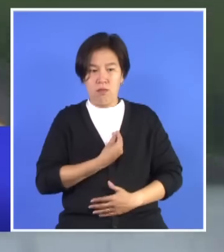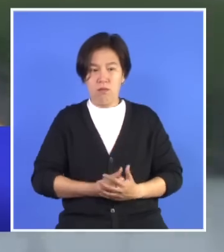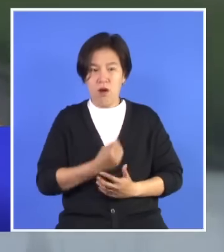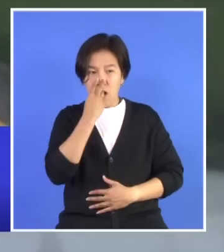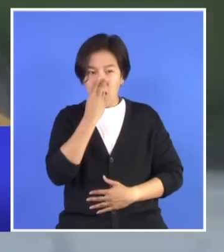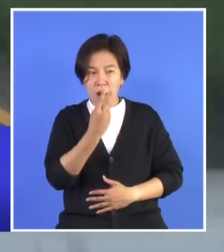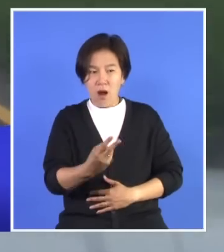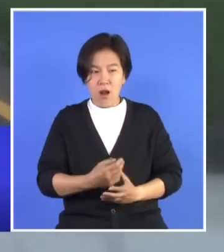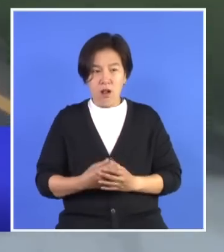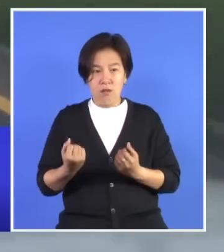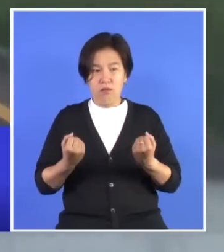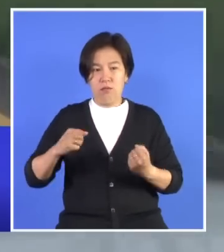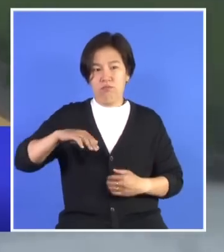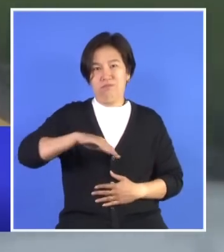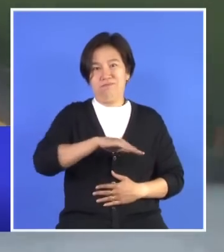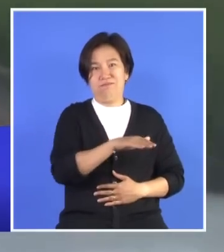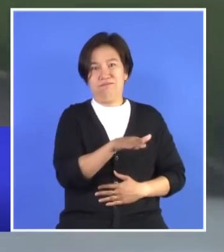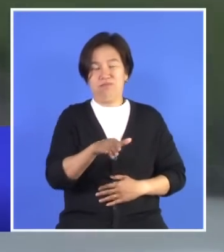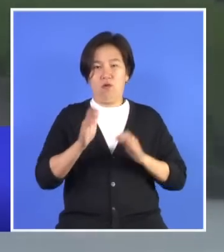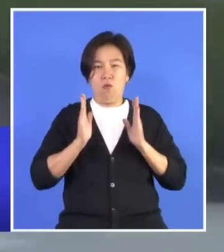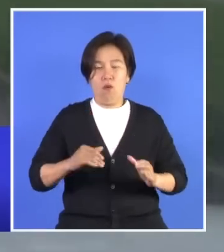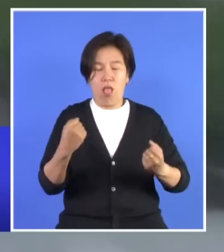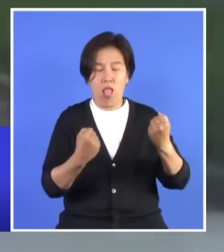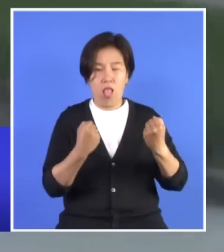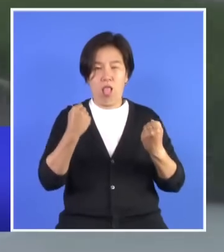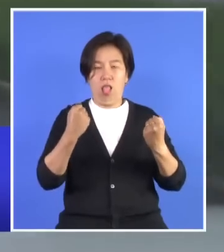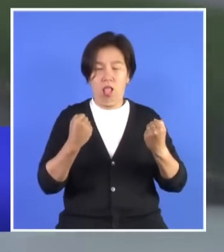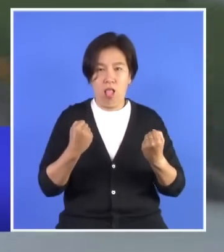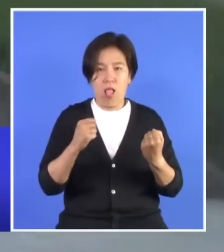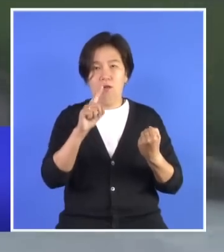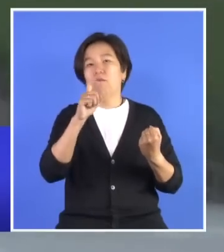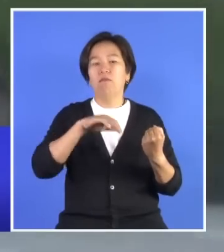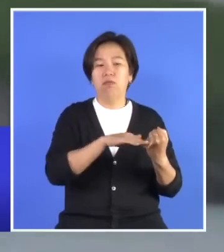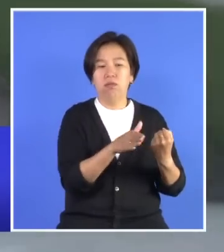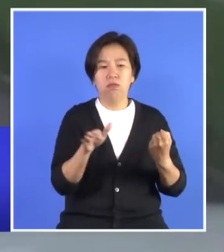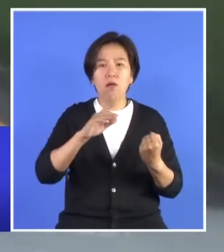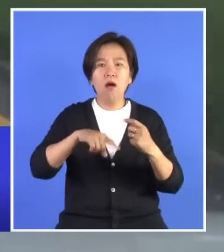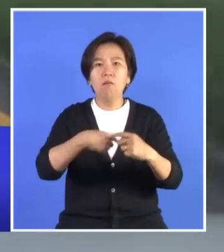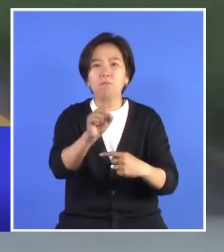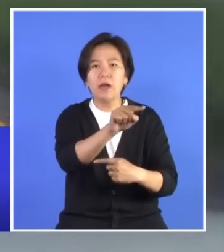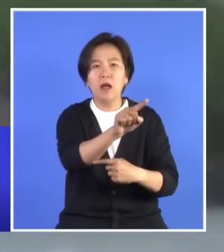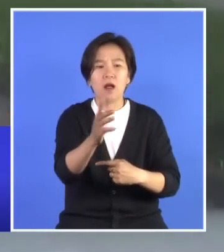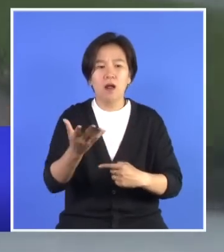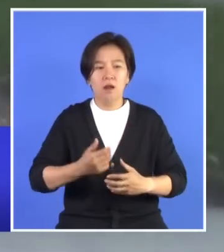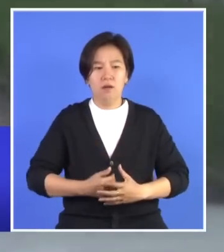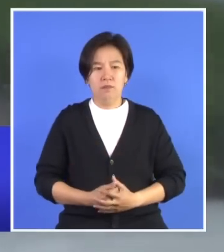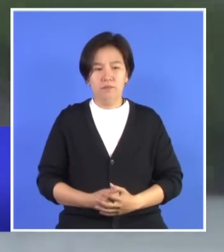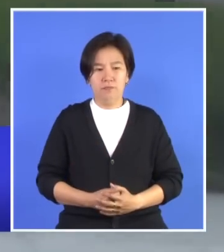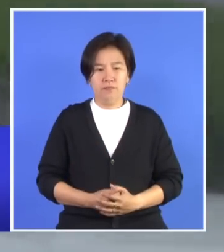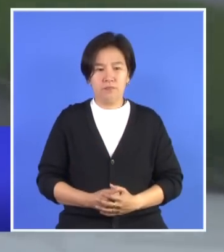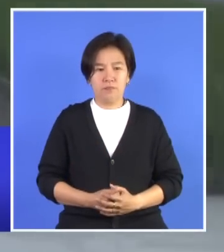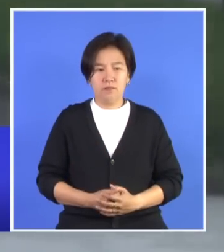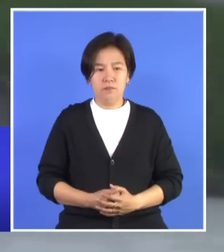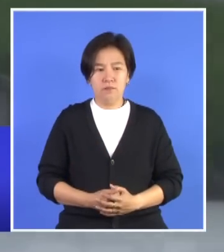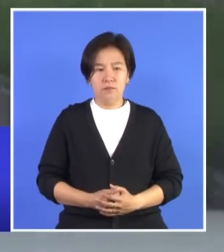พแบบนี้คนขับไม่ปกติแน่ๆว่าอย่างนั้นแล้วก็ยังไม่ทราบว่าที่หมายของเขาเนี่ยไปถึงหรือเปล่าหรืออะไรยังไงดู